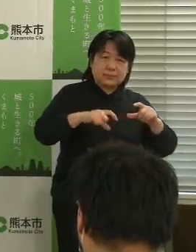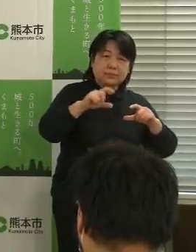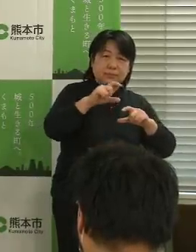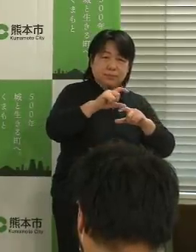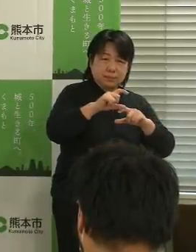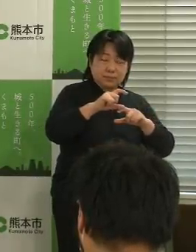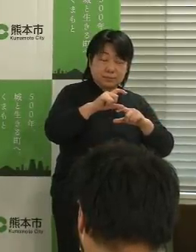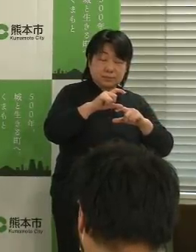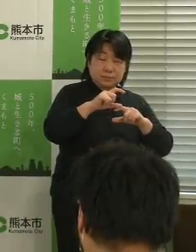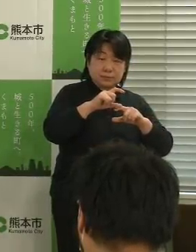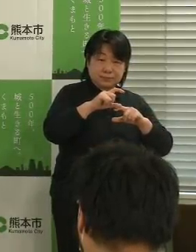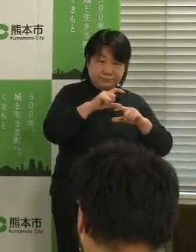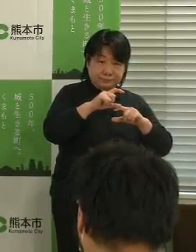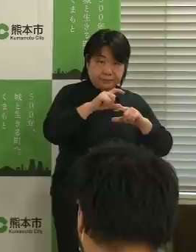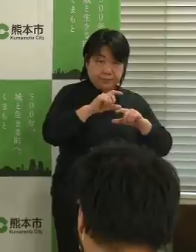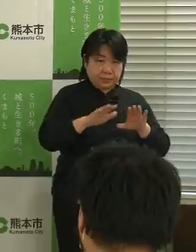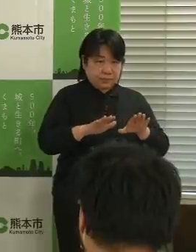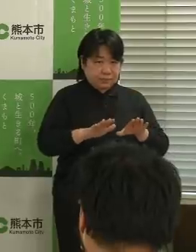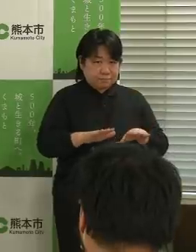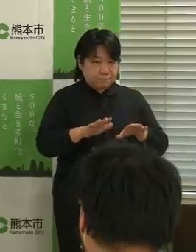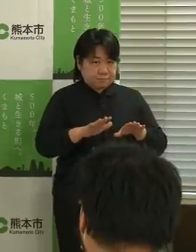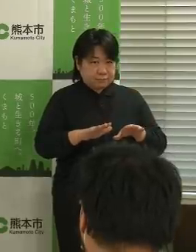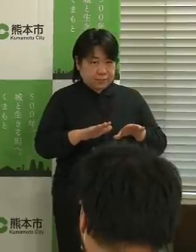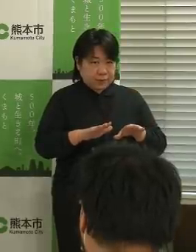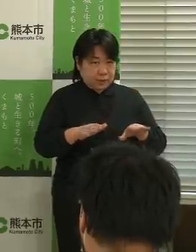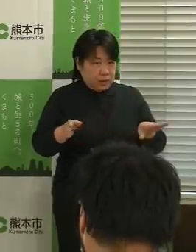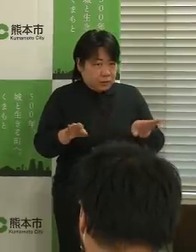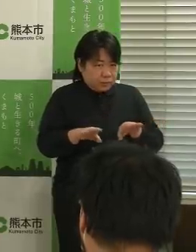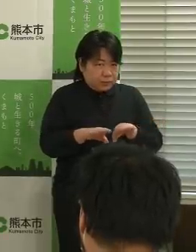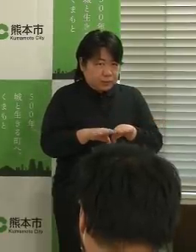やはりこの今この休